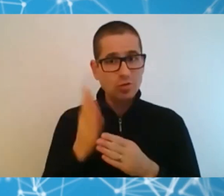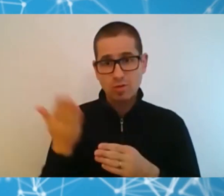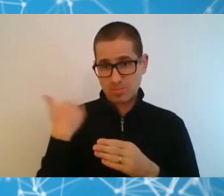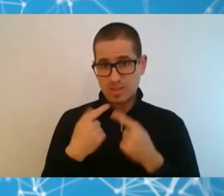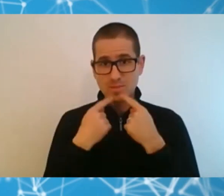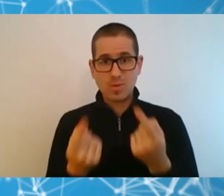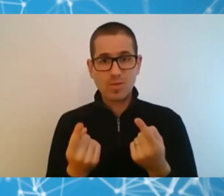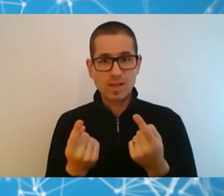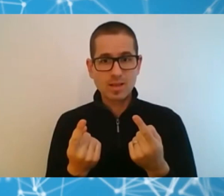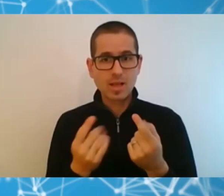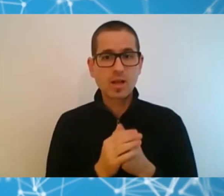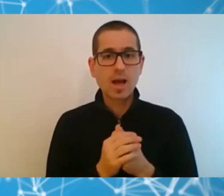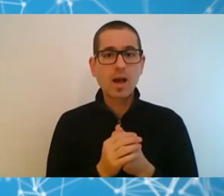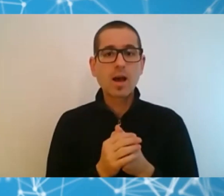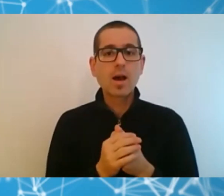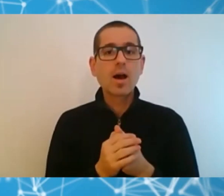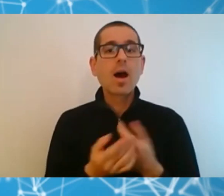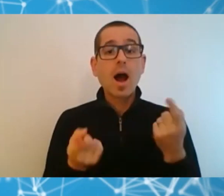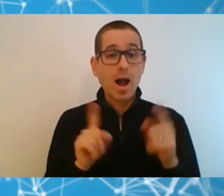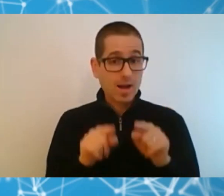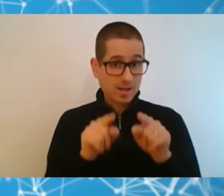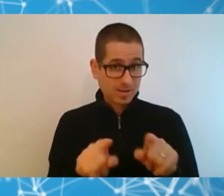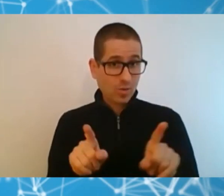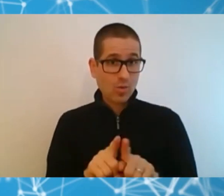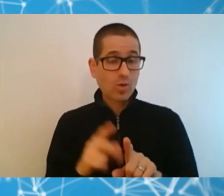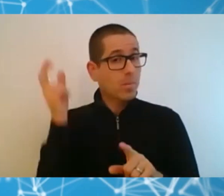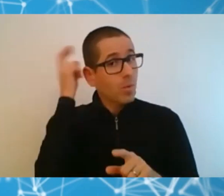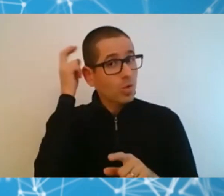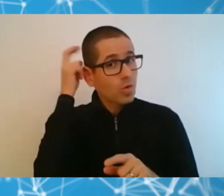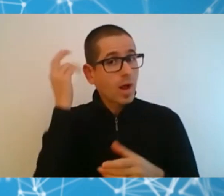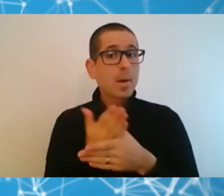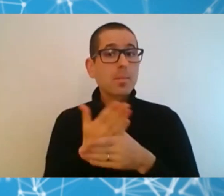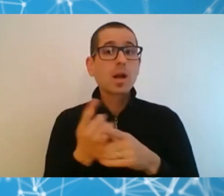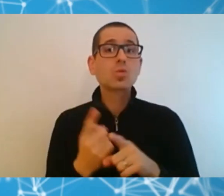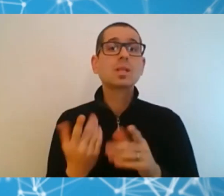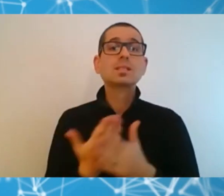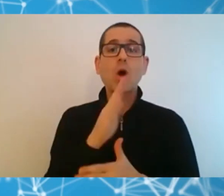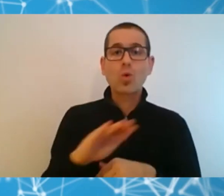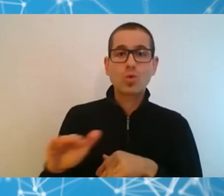In ali je tako kot polžjev vsadek primerna tudi za otroke?